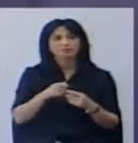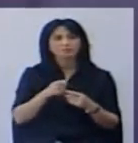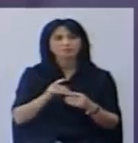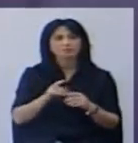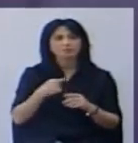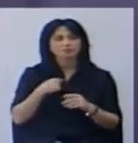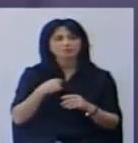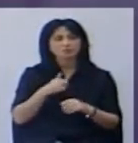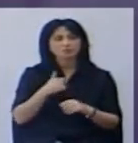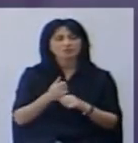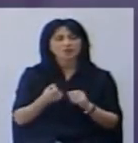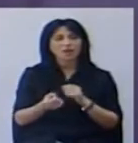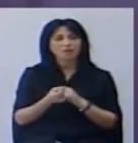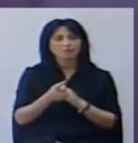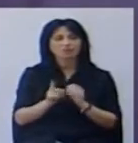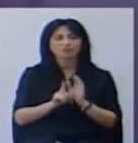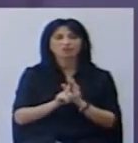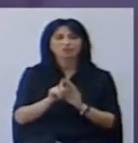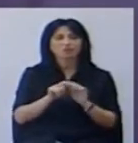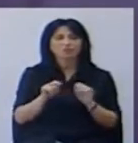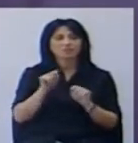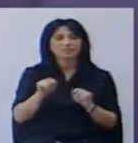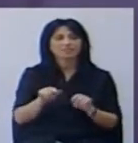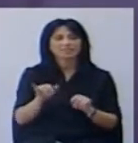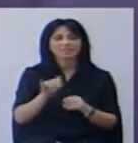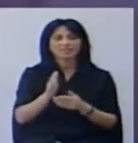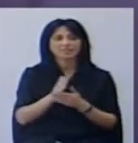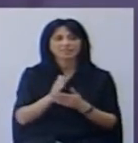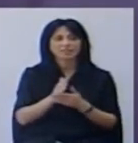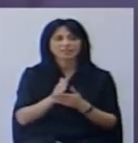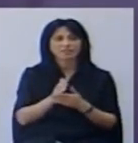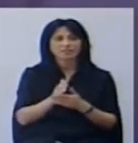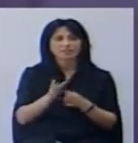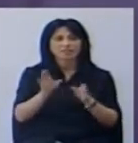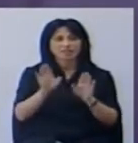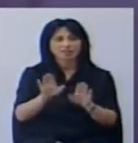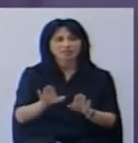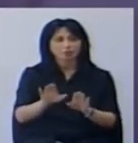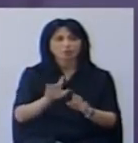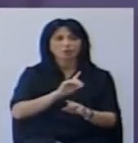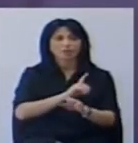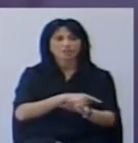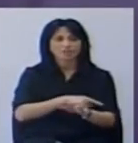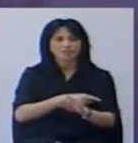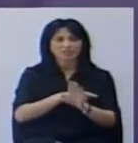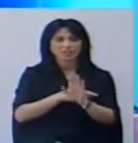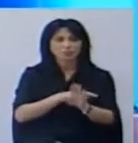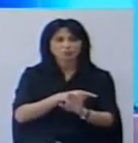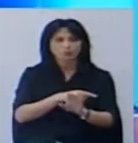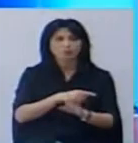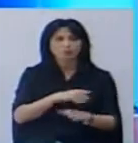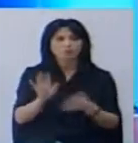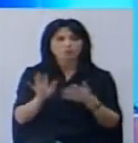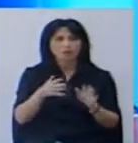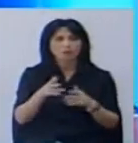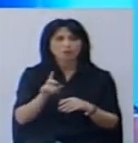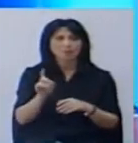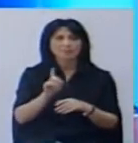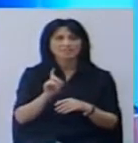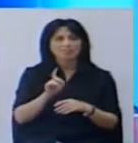არ არის, ჩვენი მთავარი ამოცანა შევქმნათ, იქ სადაც არის, იქ დავტოვოთ და გავაძლიეროთ ის ქალაქი და რაიონი.